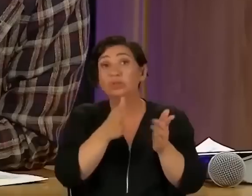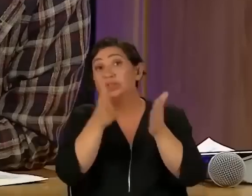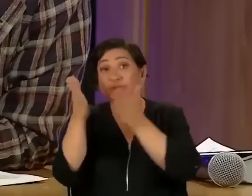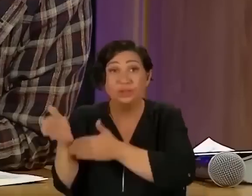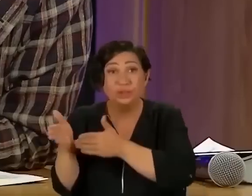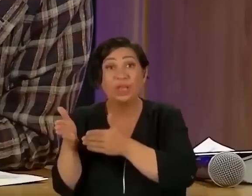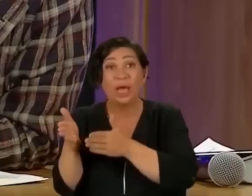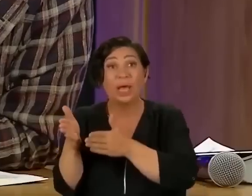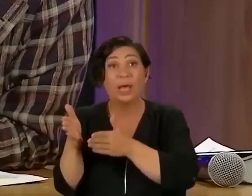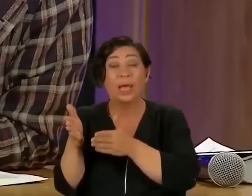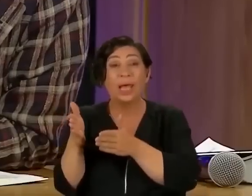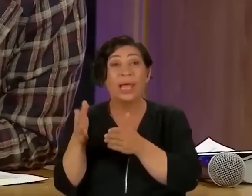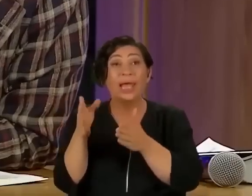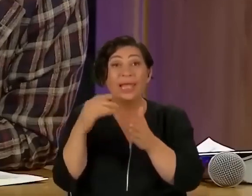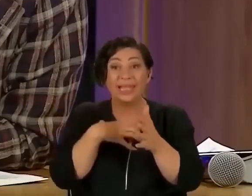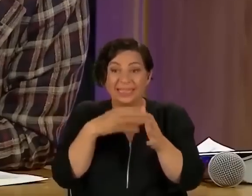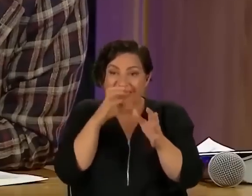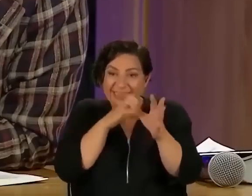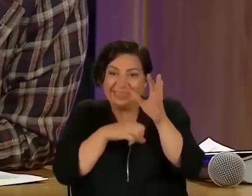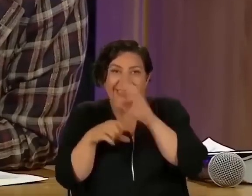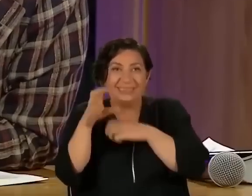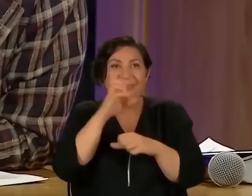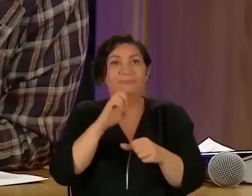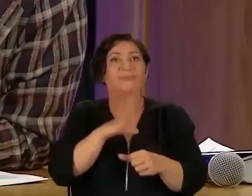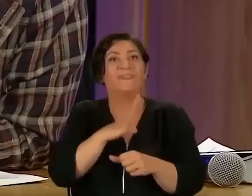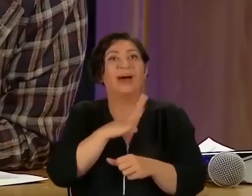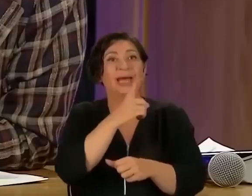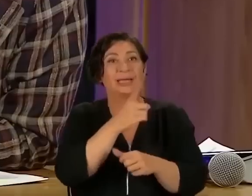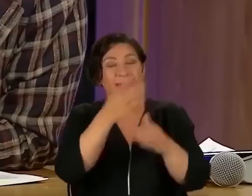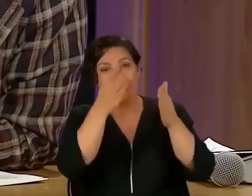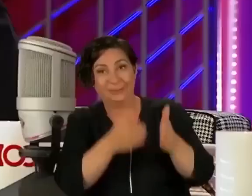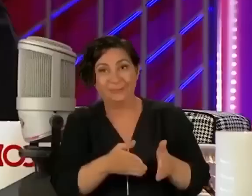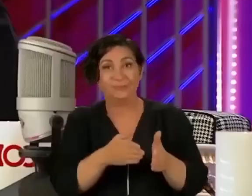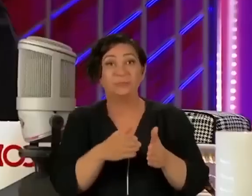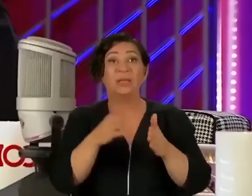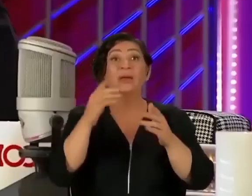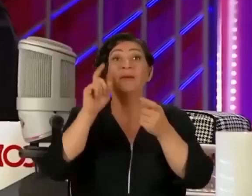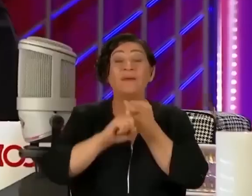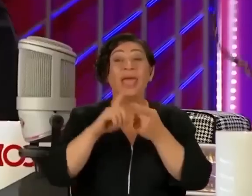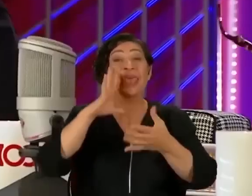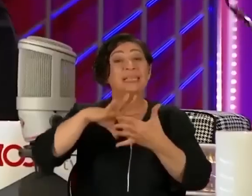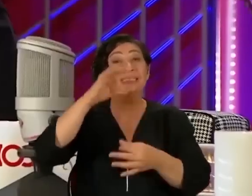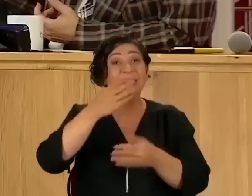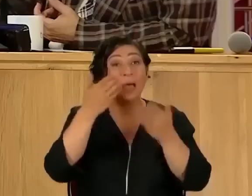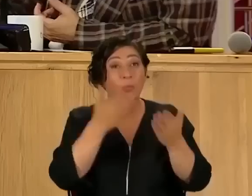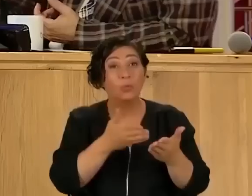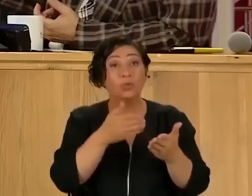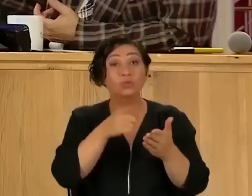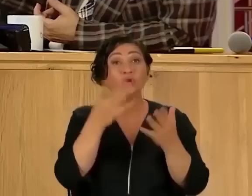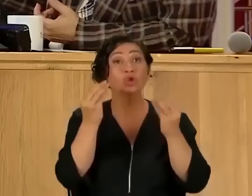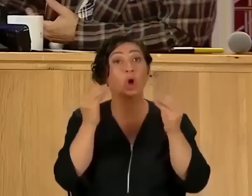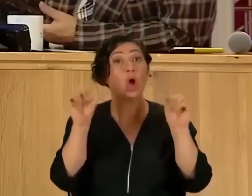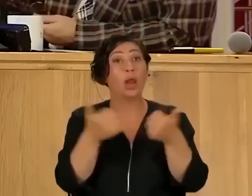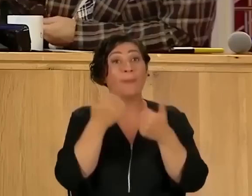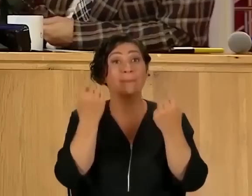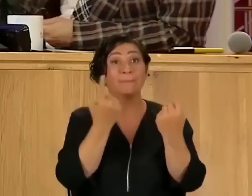dışında gizemin de var, gizemli bir tarafın da var ve insanlar bunu, şimdi bu çok